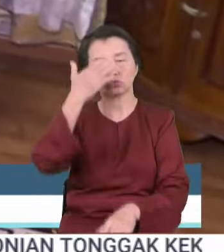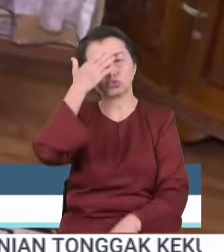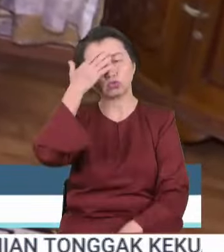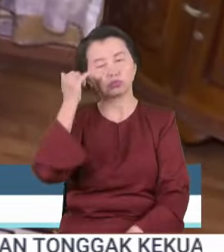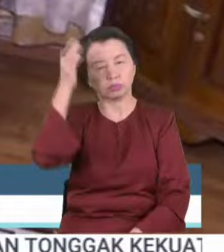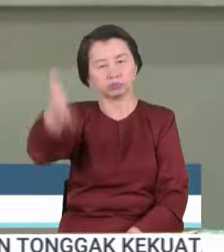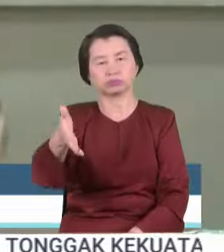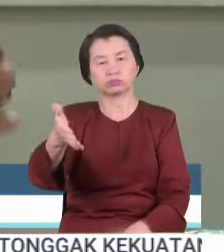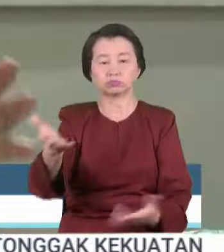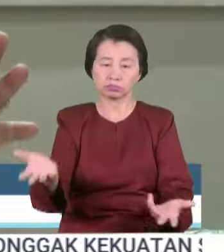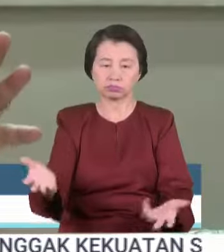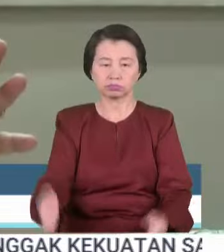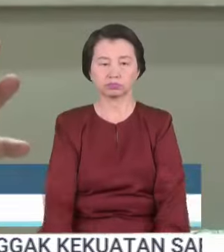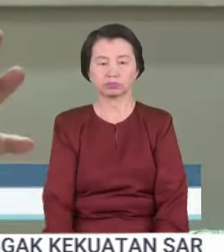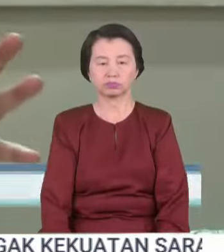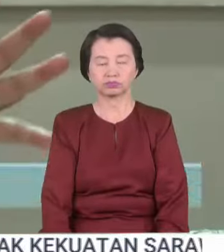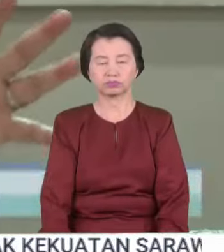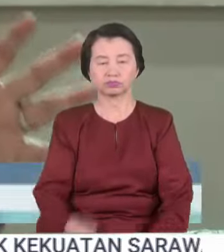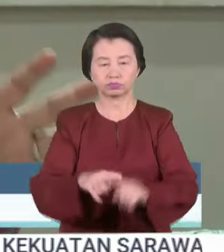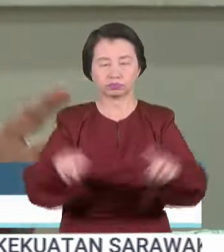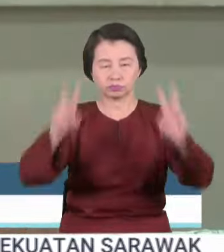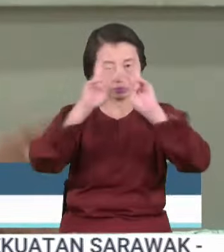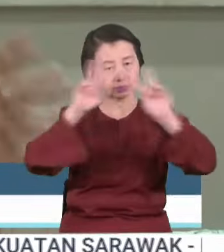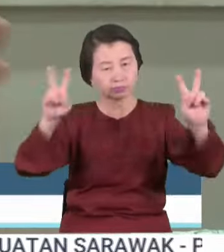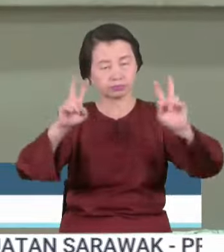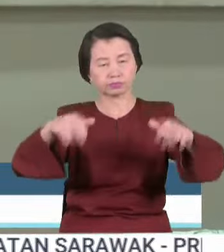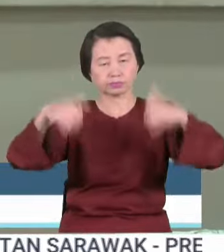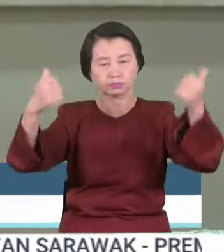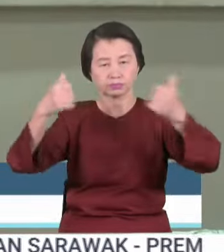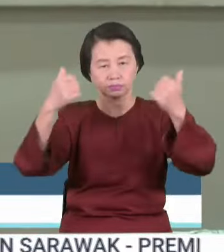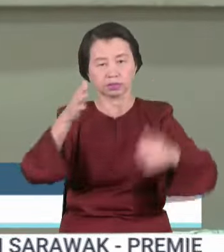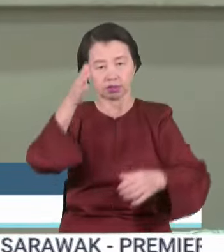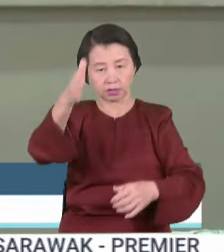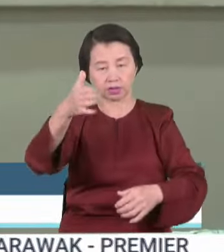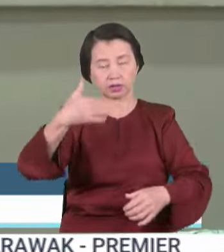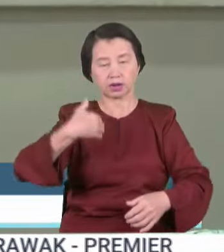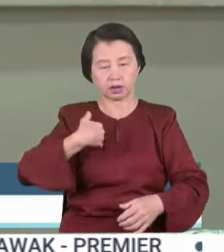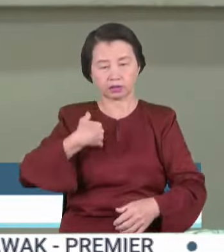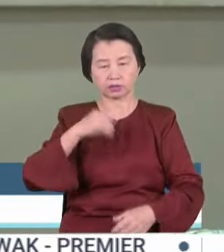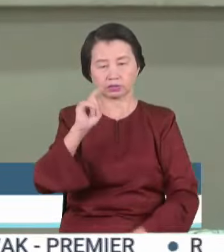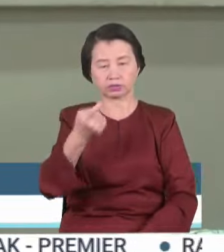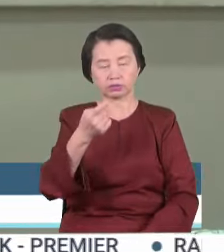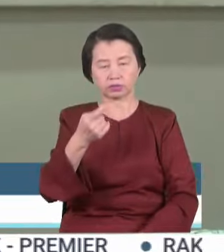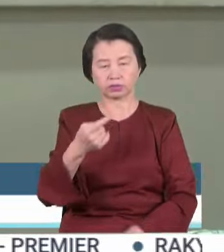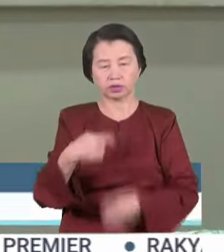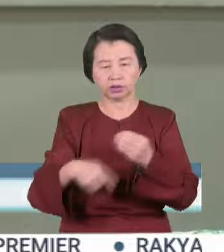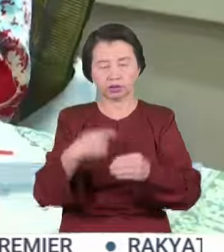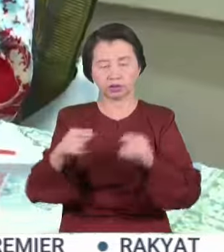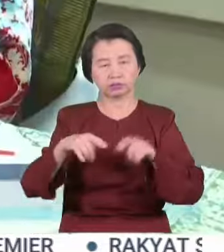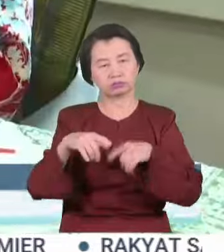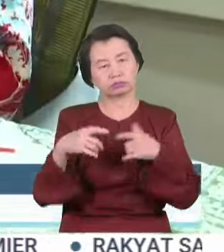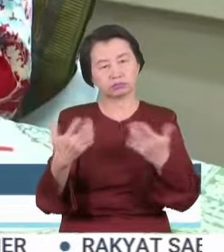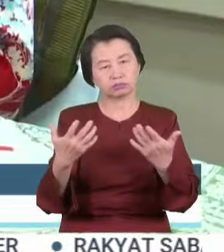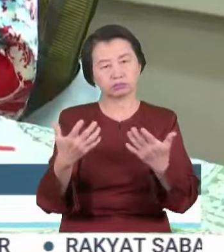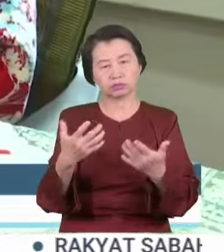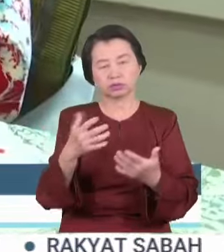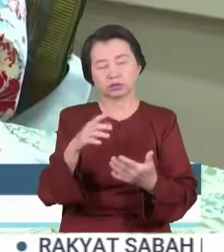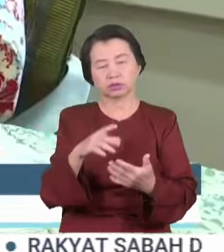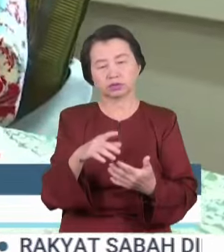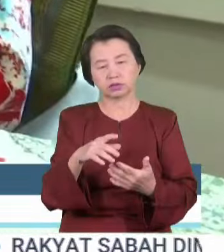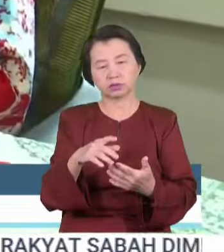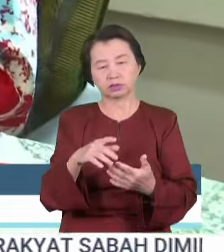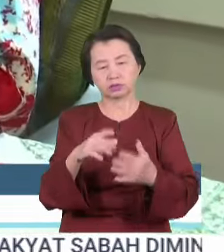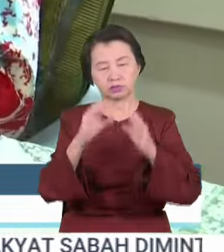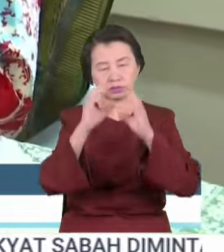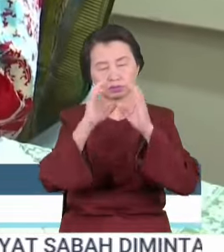dilupakan. Tapi keharmonian berhari raya akan ada, cuma konteks berbeza, landscape dia